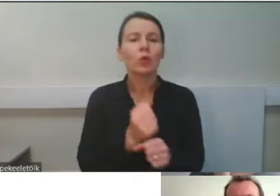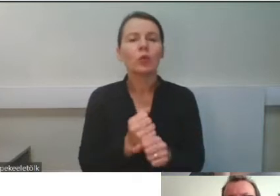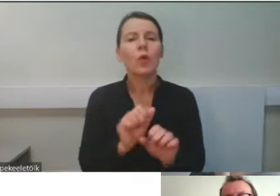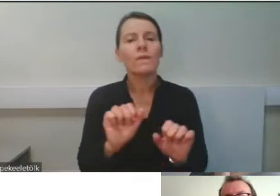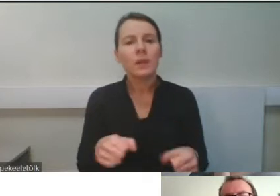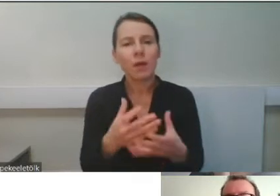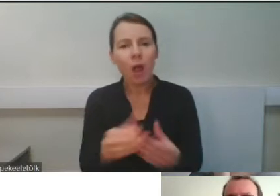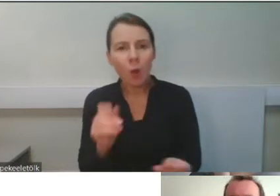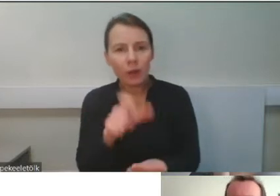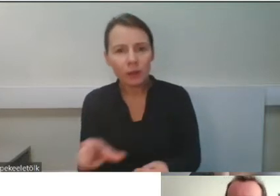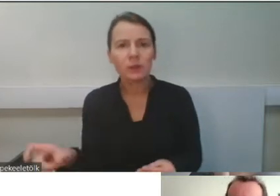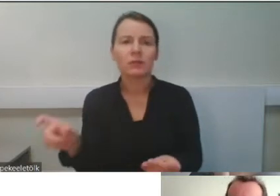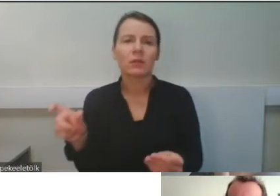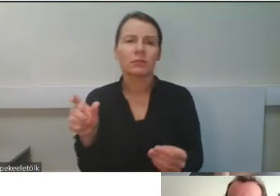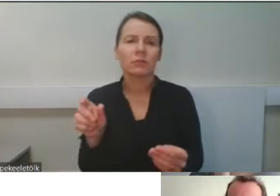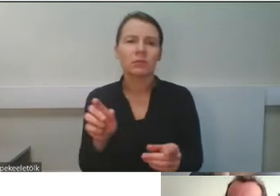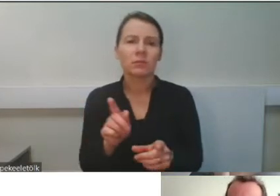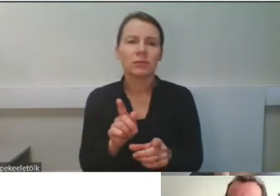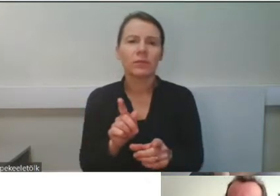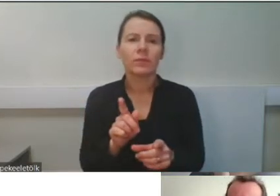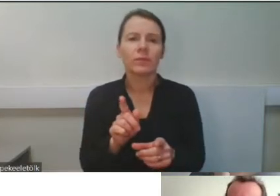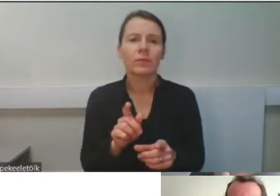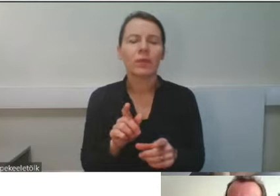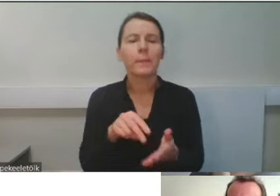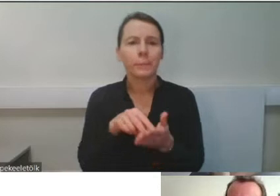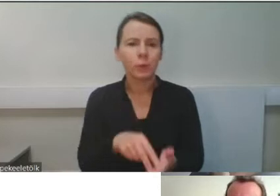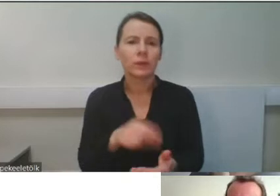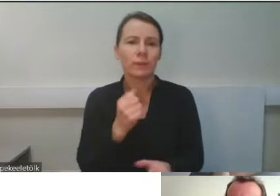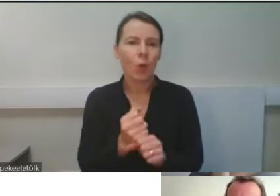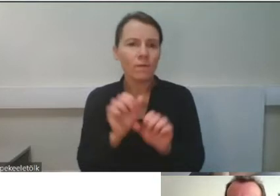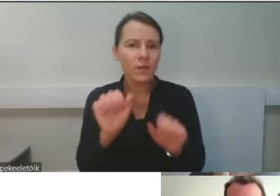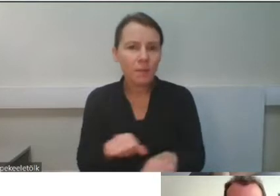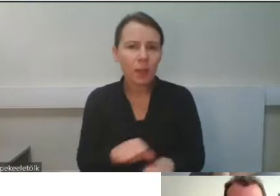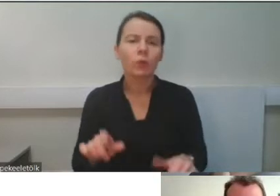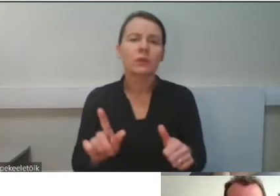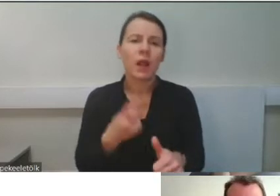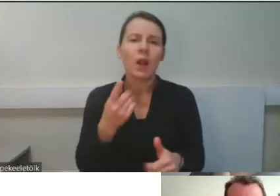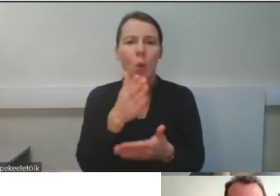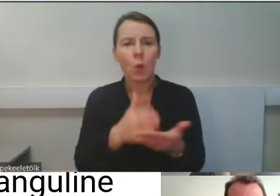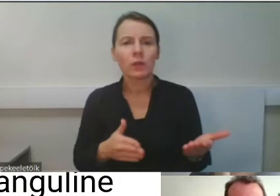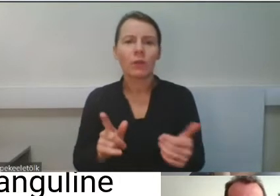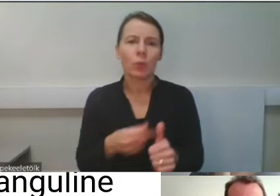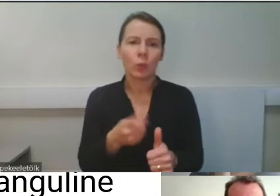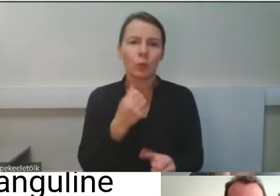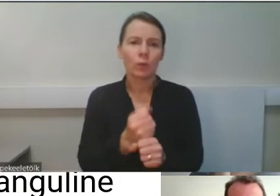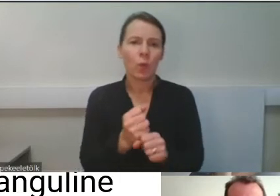tipp, mis neil avalikus andmebaasis üldse üleval on. Ja võib siit edasi panna.